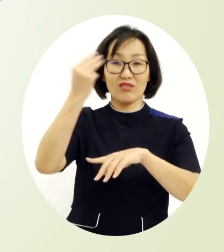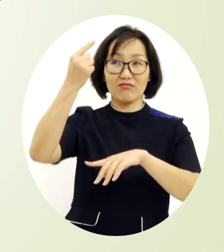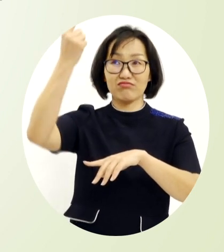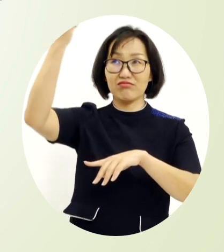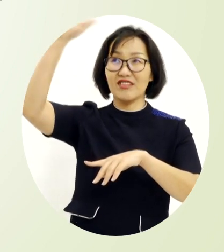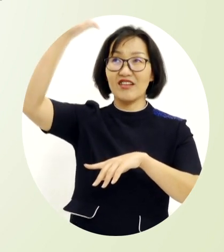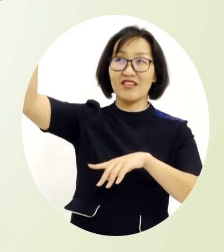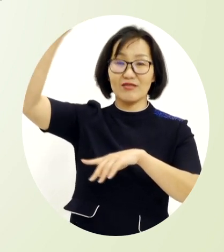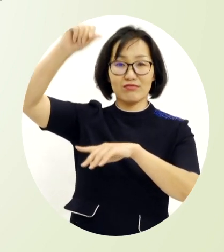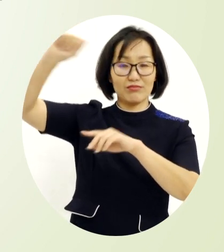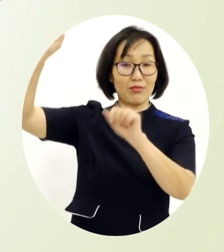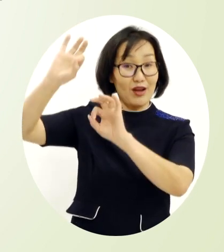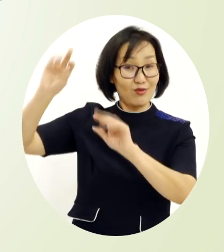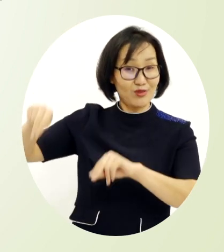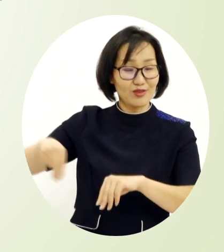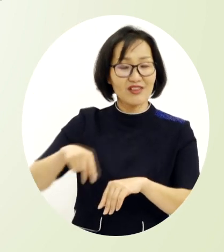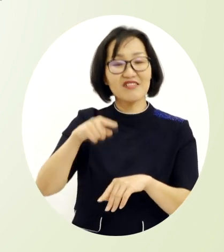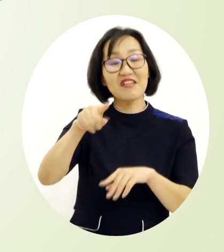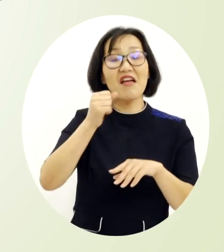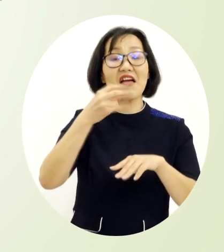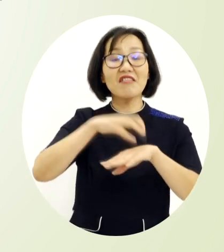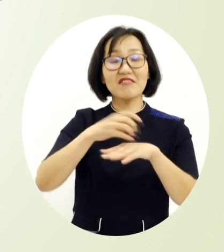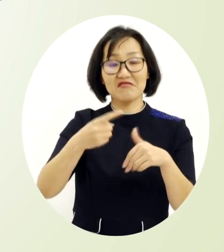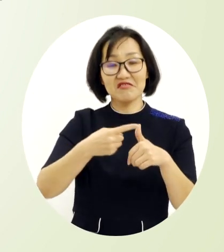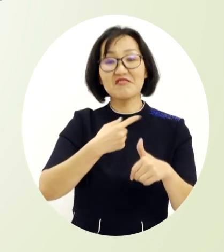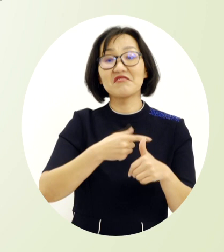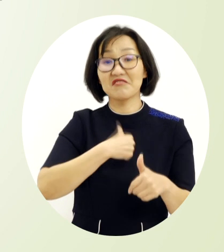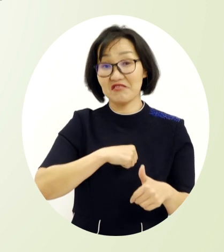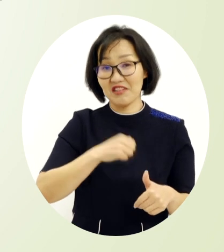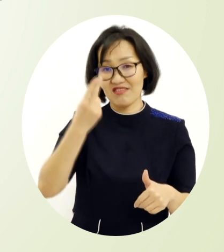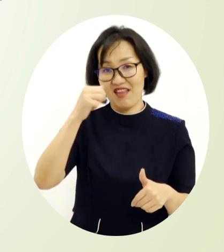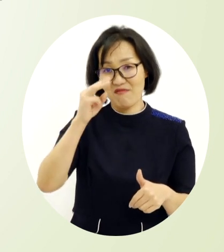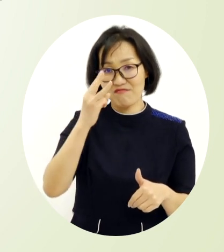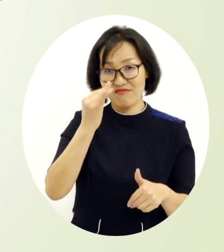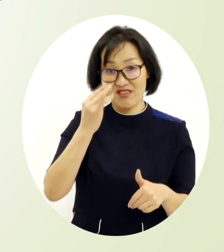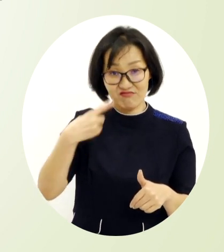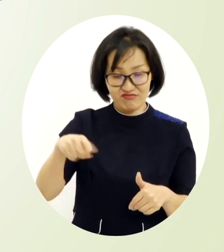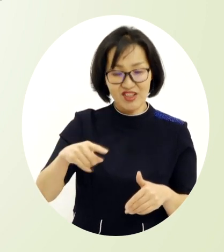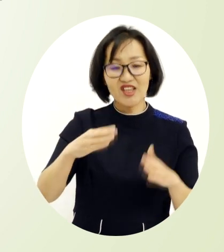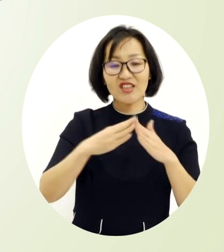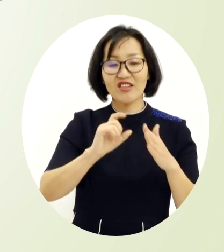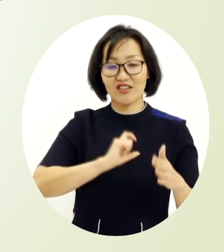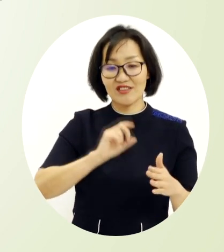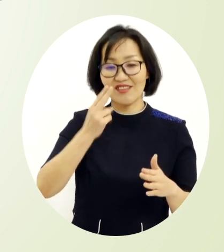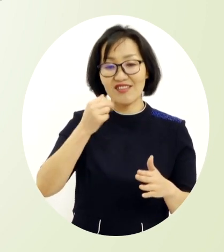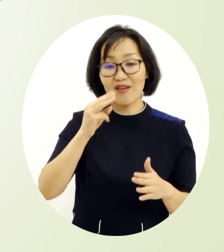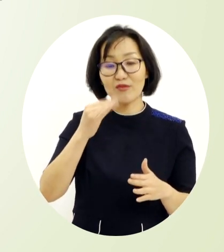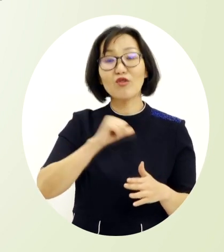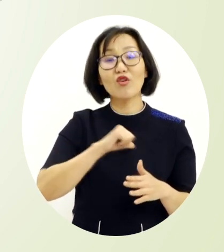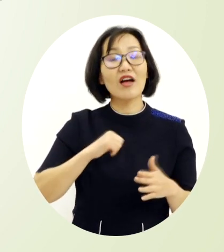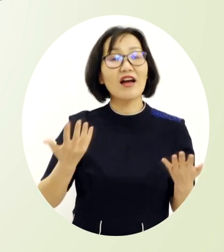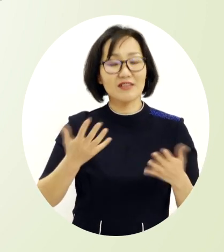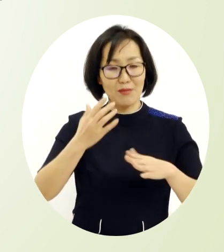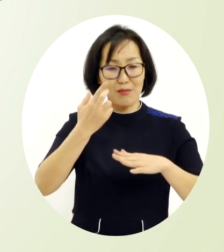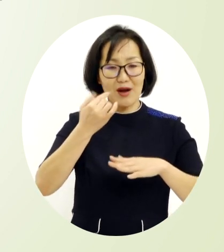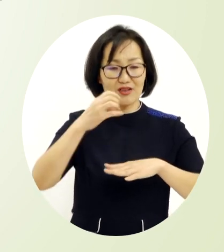арилна. Тэр айлыг дамдных гэдэг ажээ. Гэрийн эзэн дамдан багийн төв орхоор